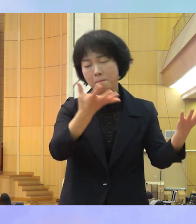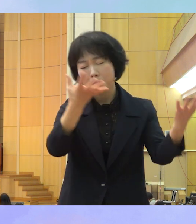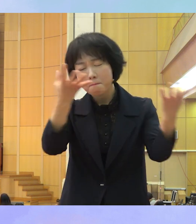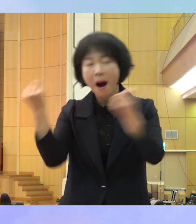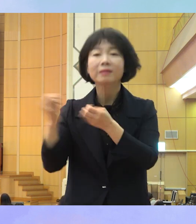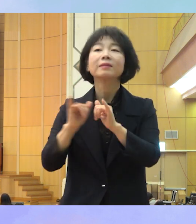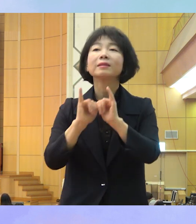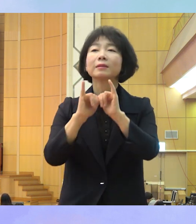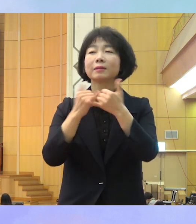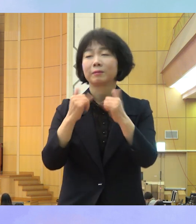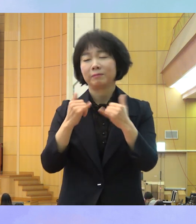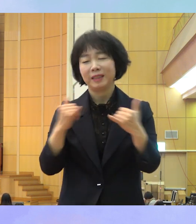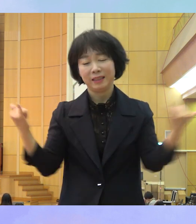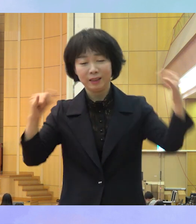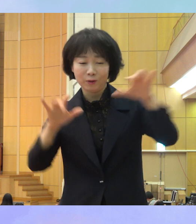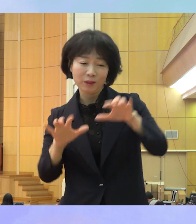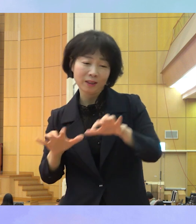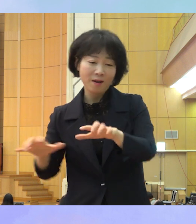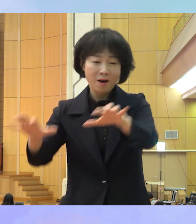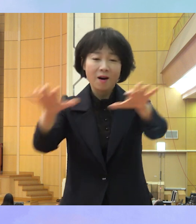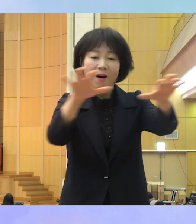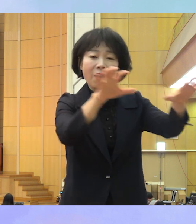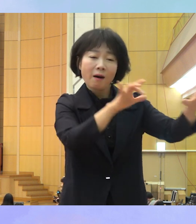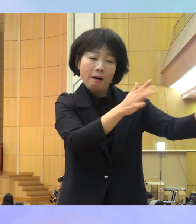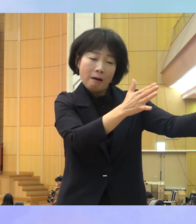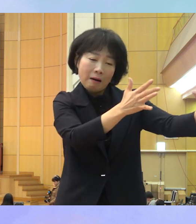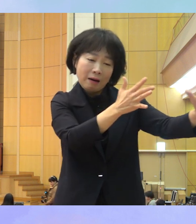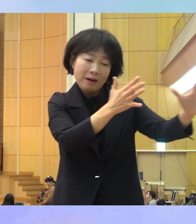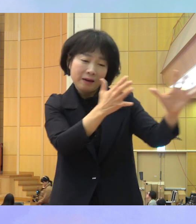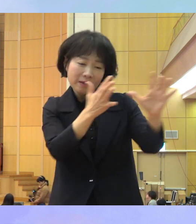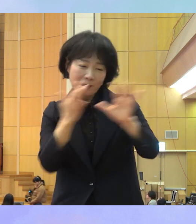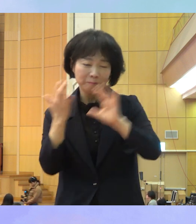수많은 무리들이 줄지어